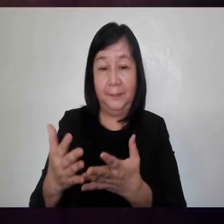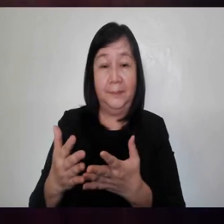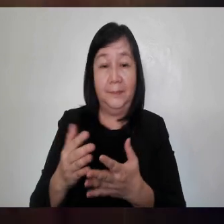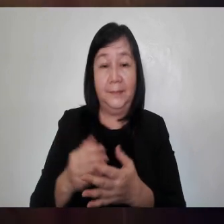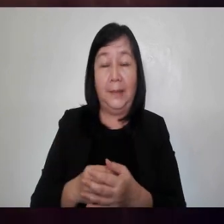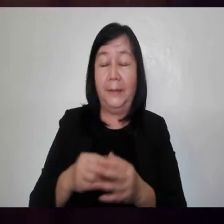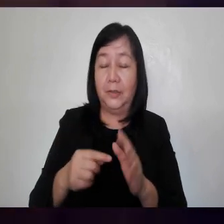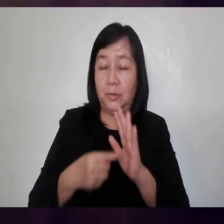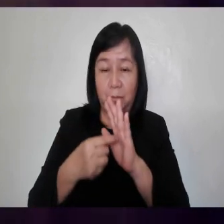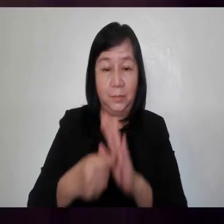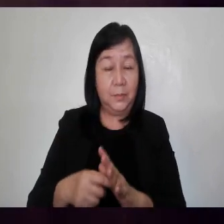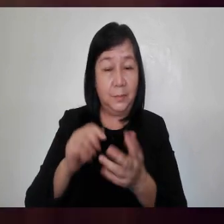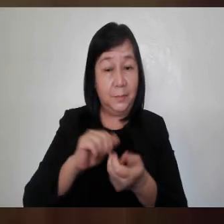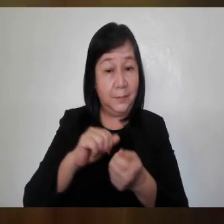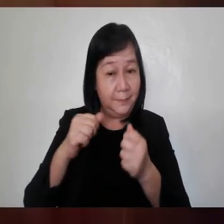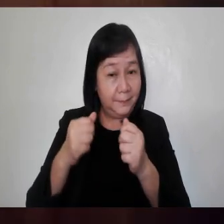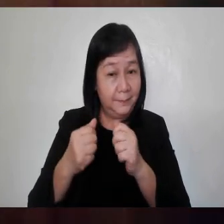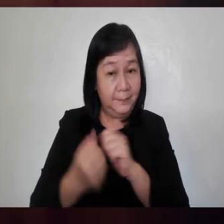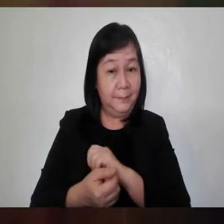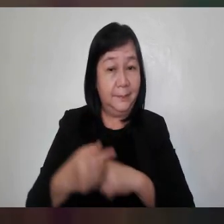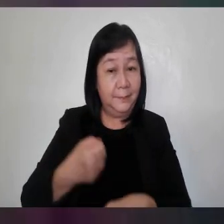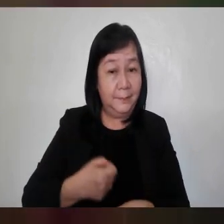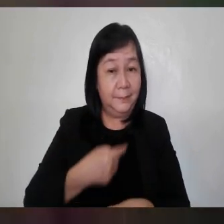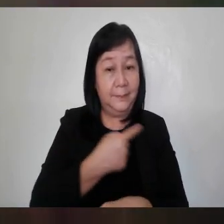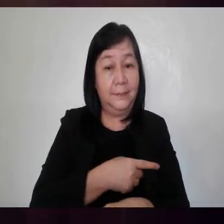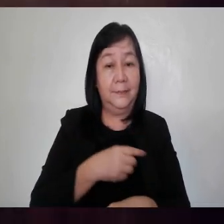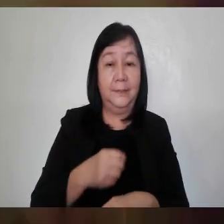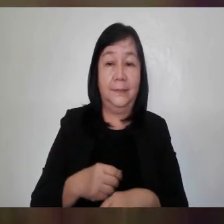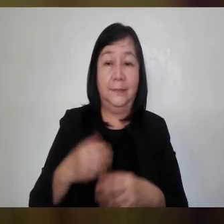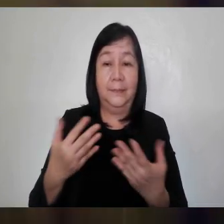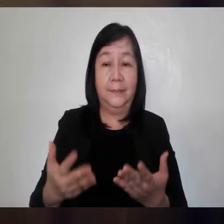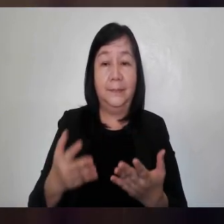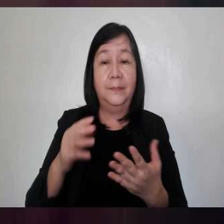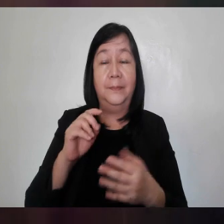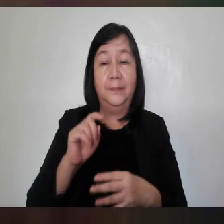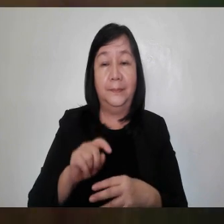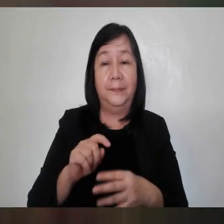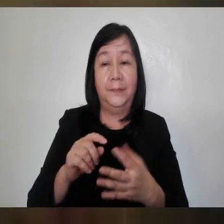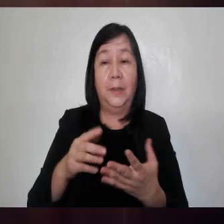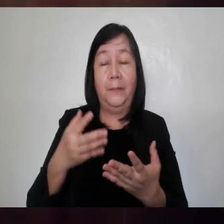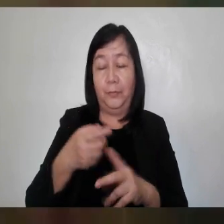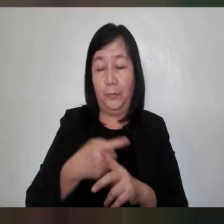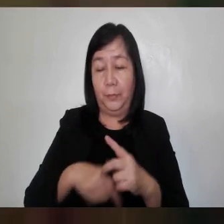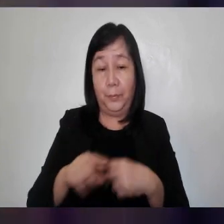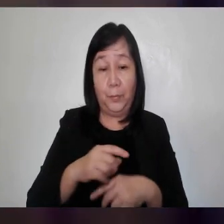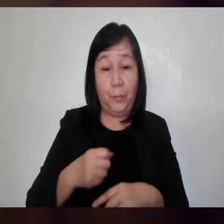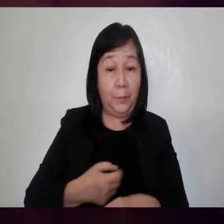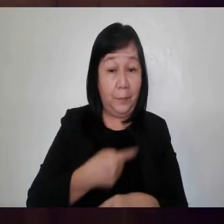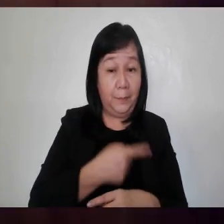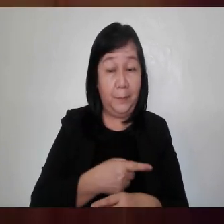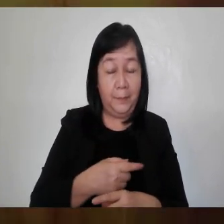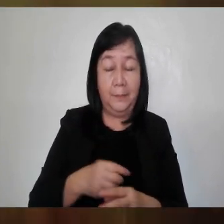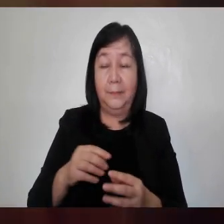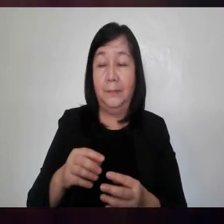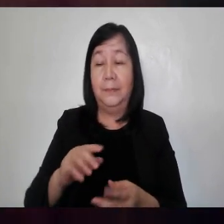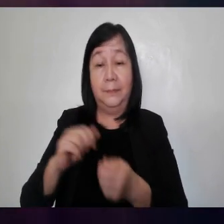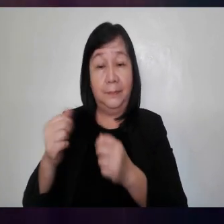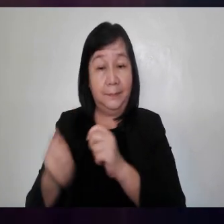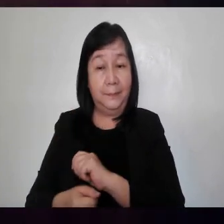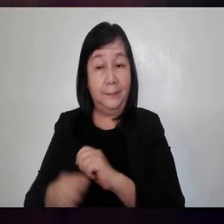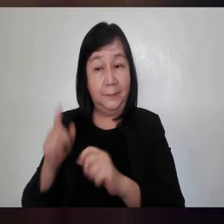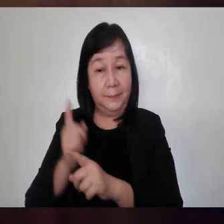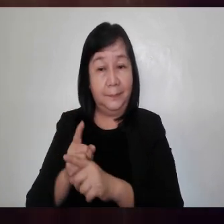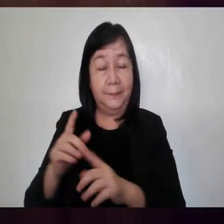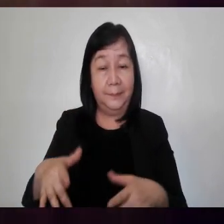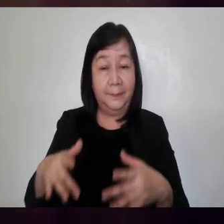ay nagpakita ng panibugho. Siya rin ay kailangang magbago mula sa hinanakit patungo sa tunay na